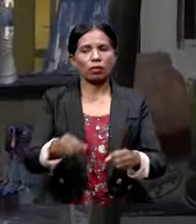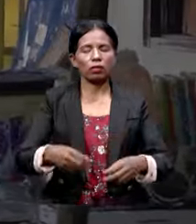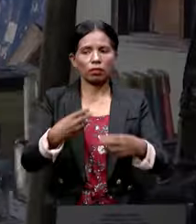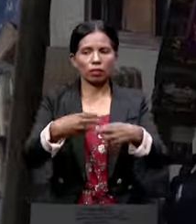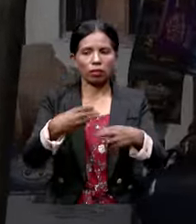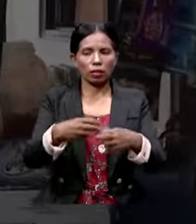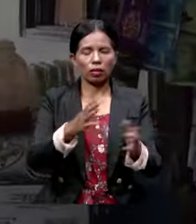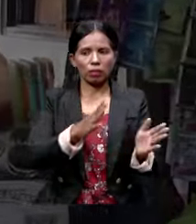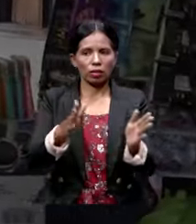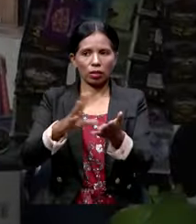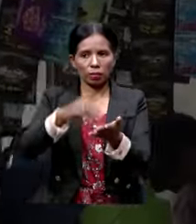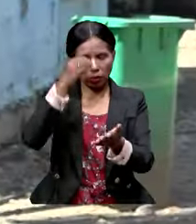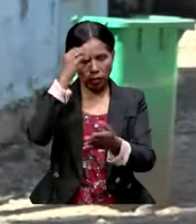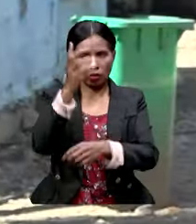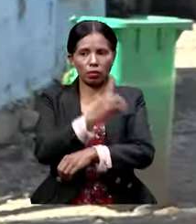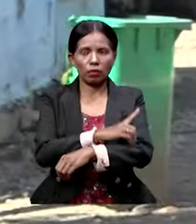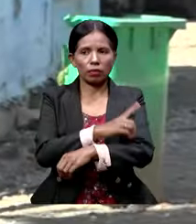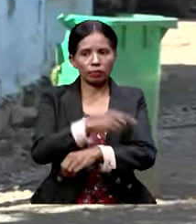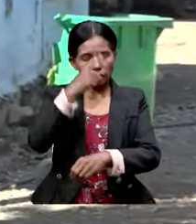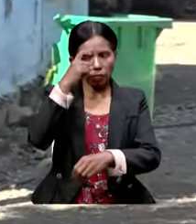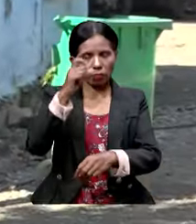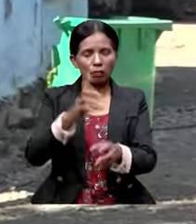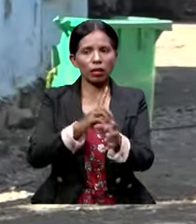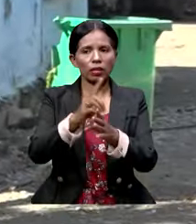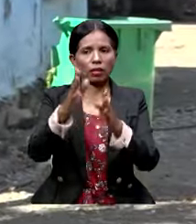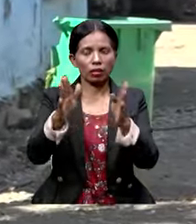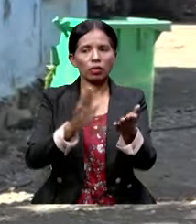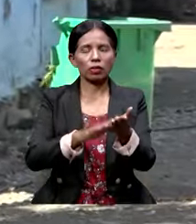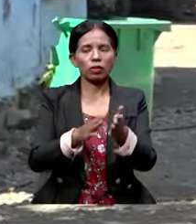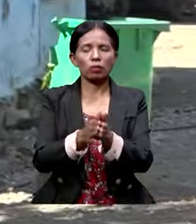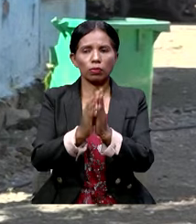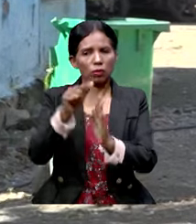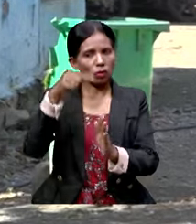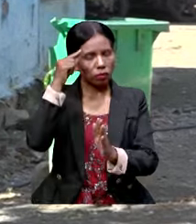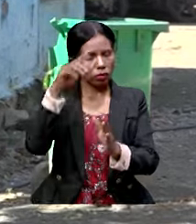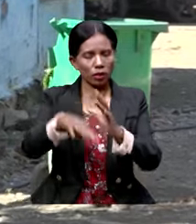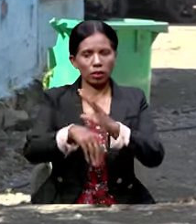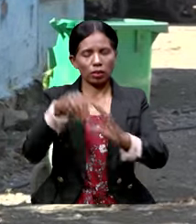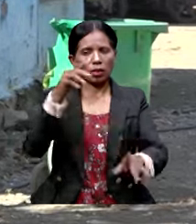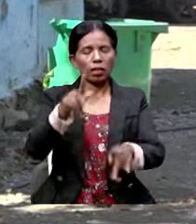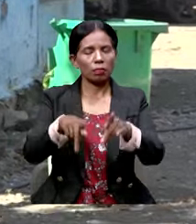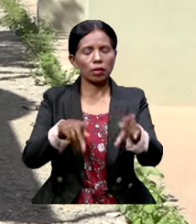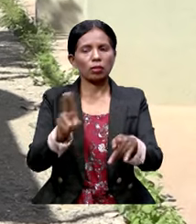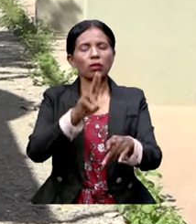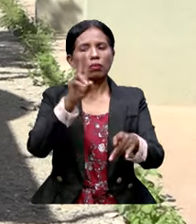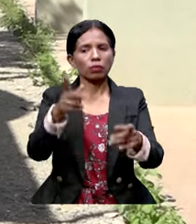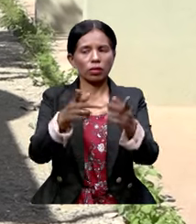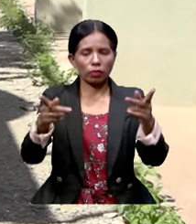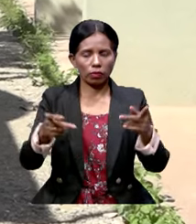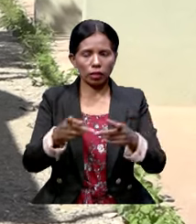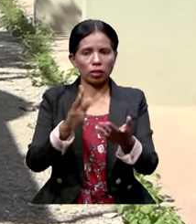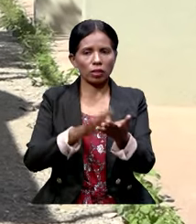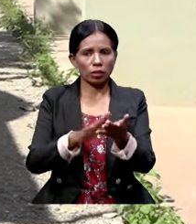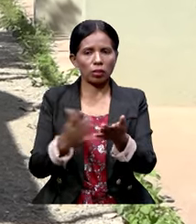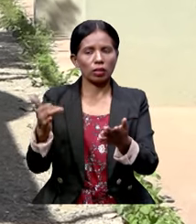Proceso Aprendizazen Loroloron. Tambane Diretor Sekolah Husu Governo atau Asai Komunidade Nebe Okupa Redor Sekolah Sire